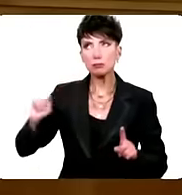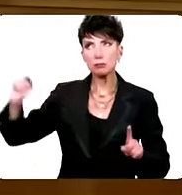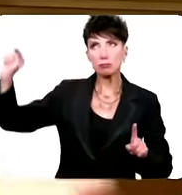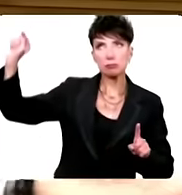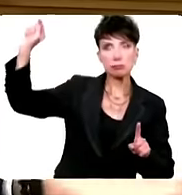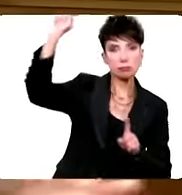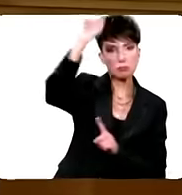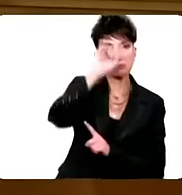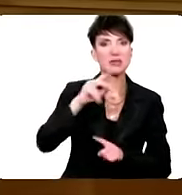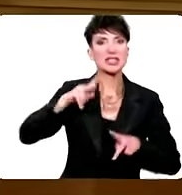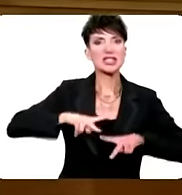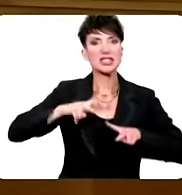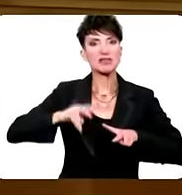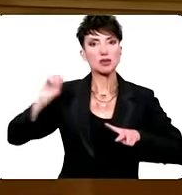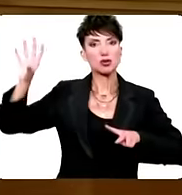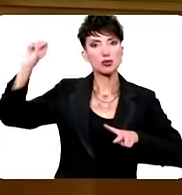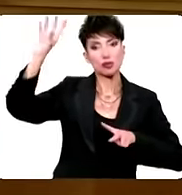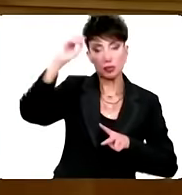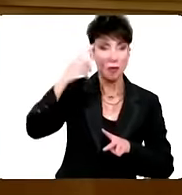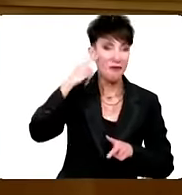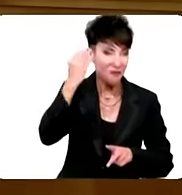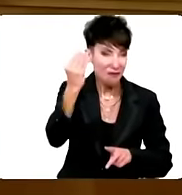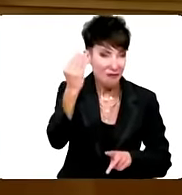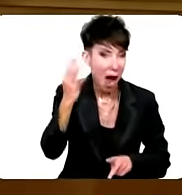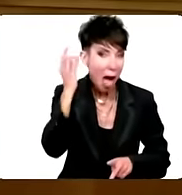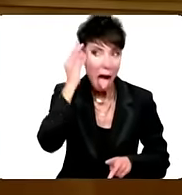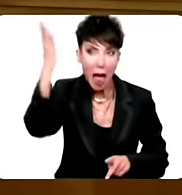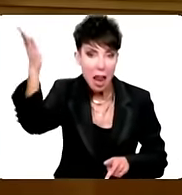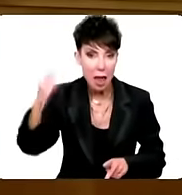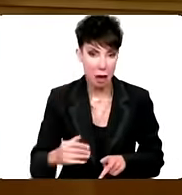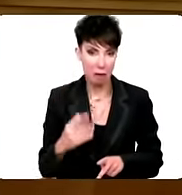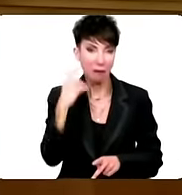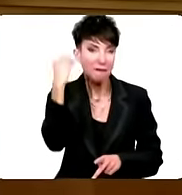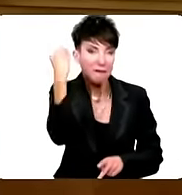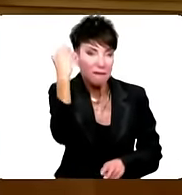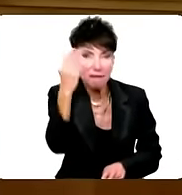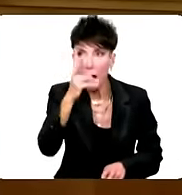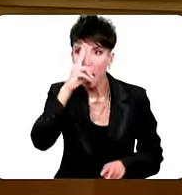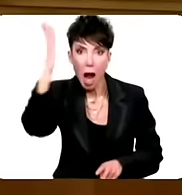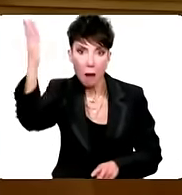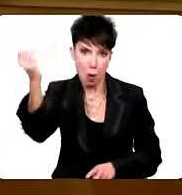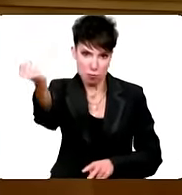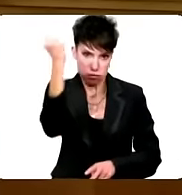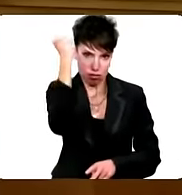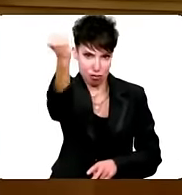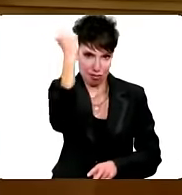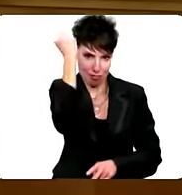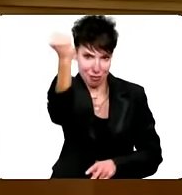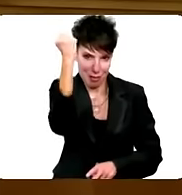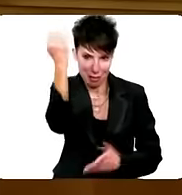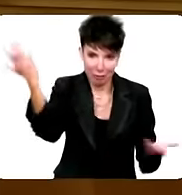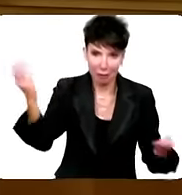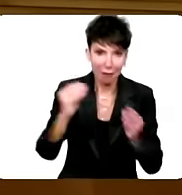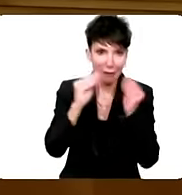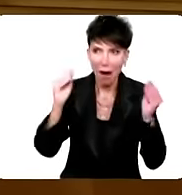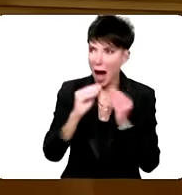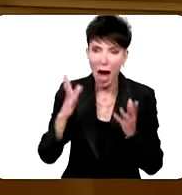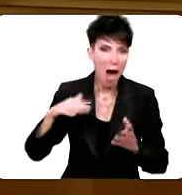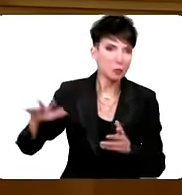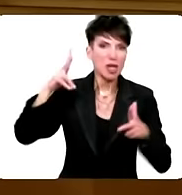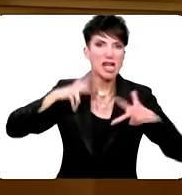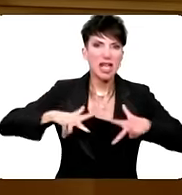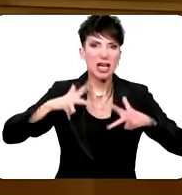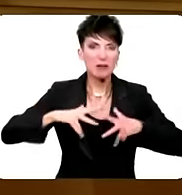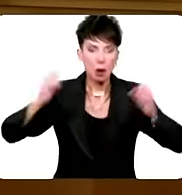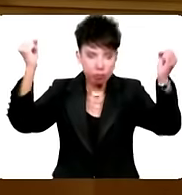άλλες κυβερνήσεις. Είτε, ας πούμε, τι έγινε στη Γαλλία και στη Γερμανία, τις δύο ισχυρότερες χώρες της Ευρώπης, όπου οι κυβερνήσεις ουσιαστικά καταποντίστηκαν